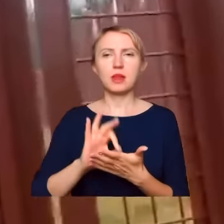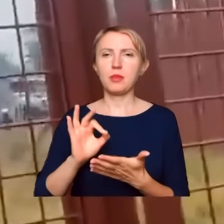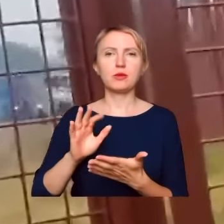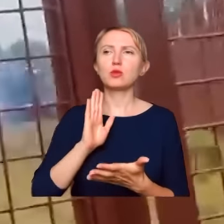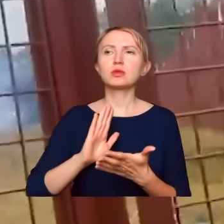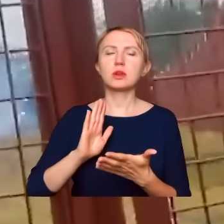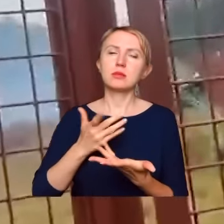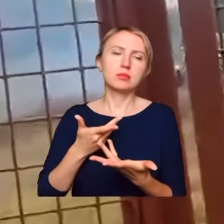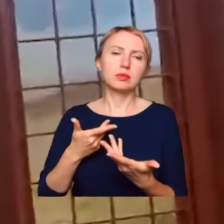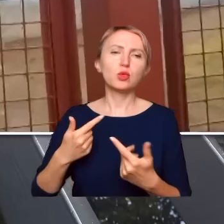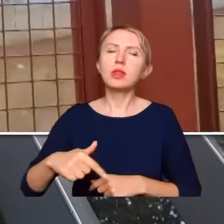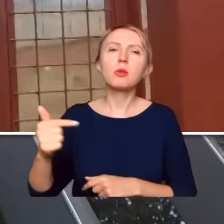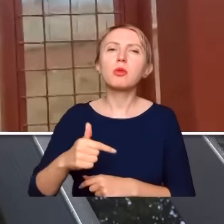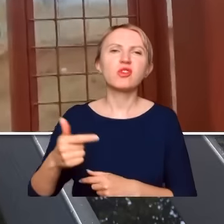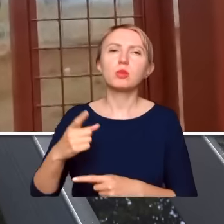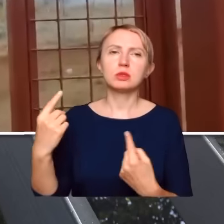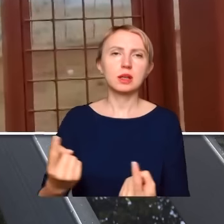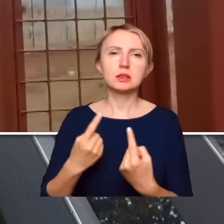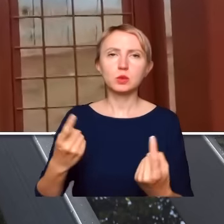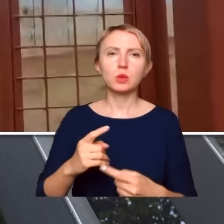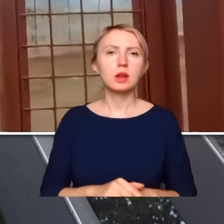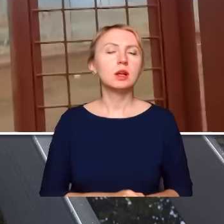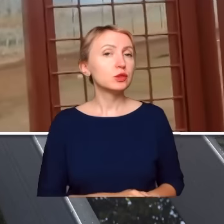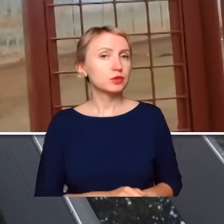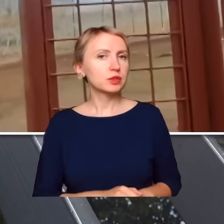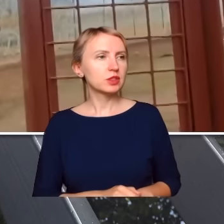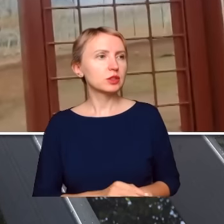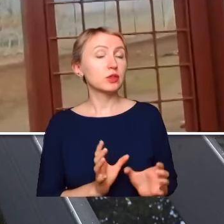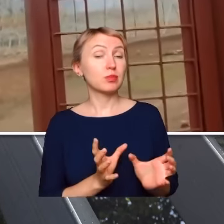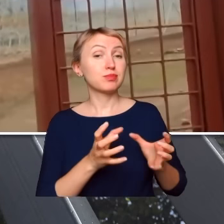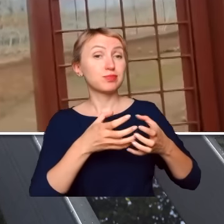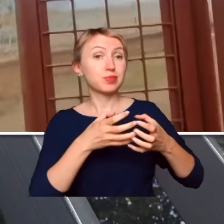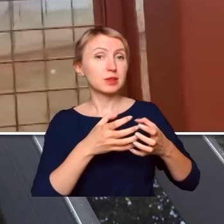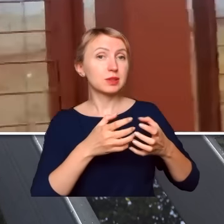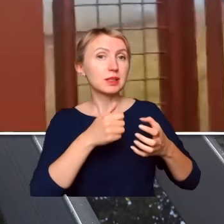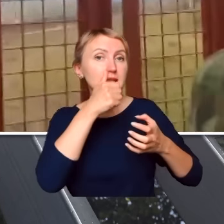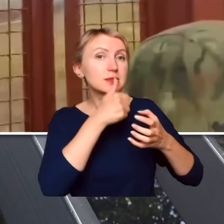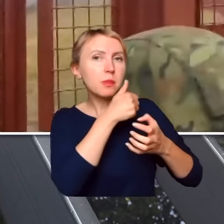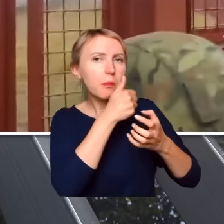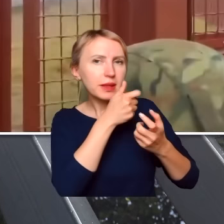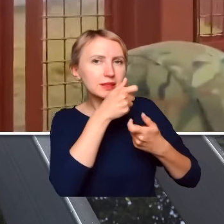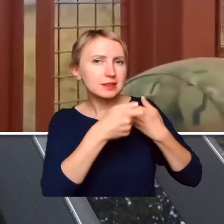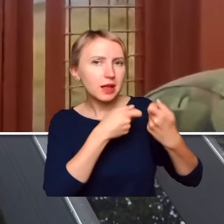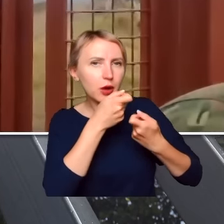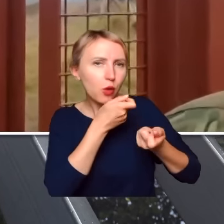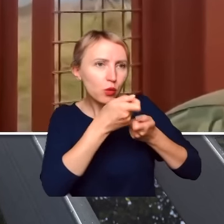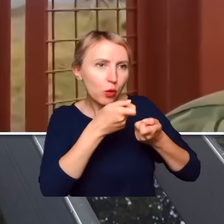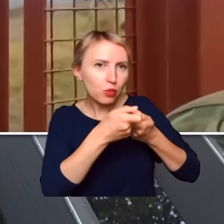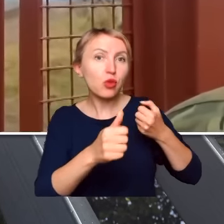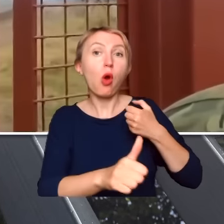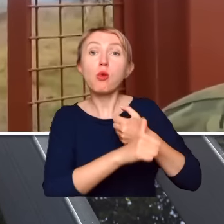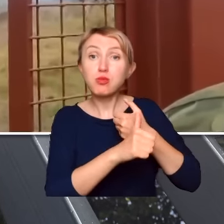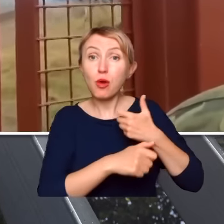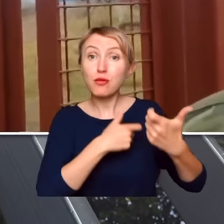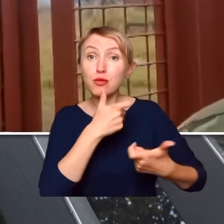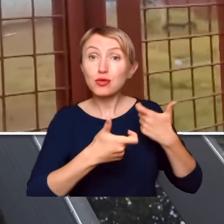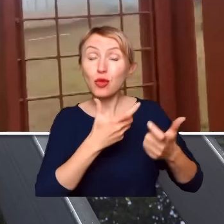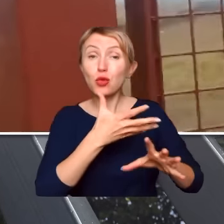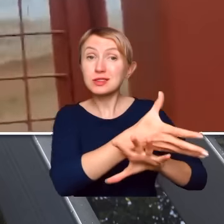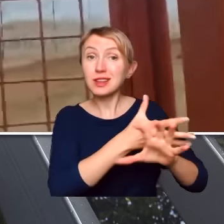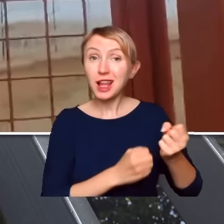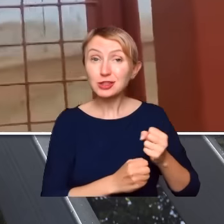Zawiązano konstytucję, zawiązano przestępczy spisek, który doprowadził w jednym z rezultatów do zatrzymania